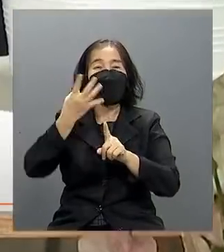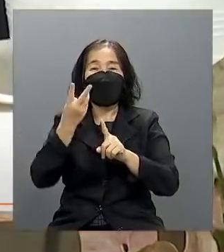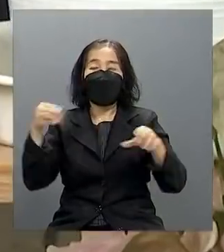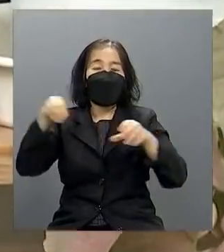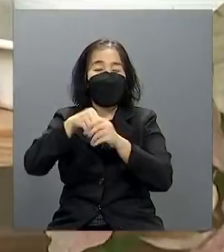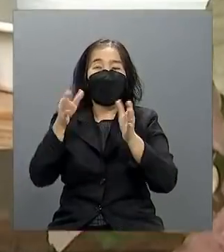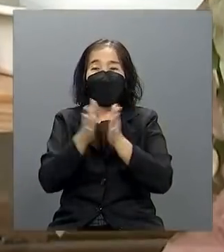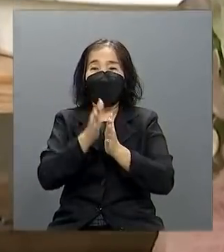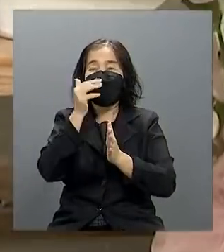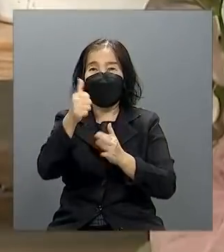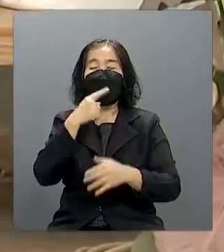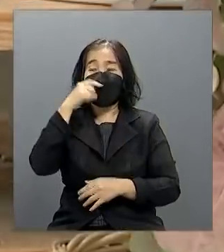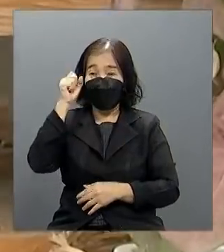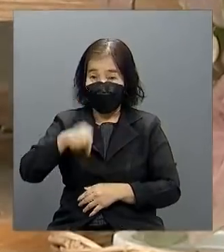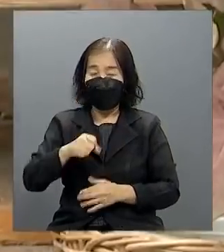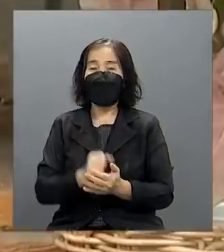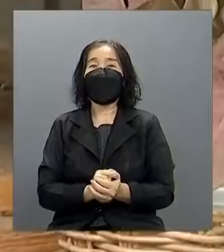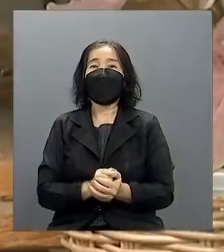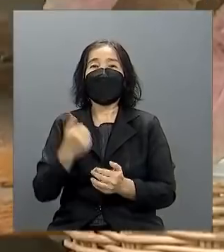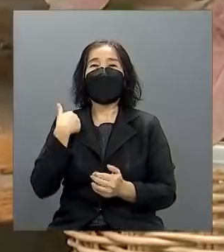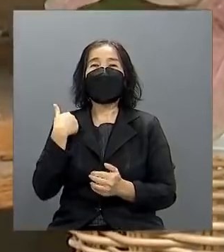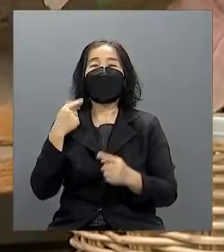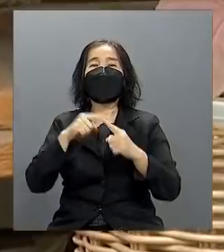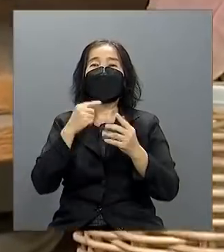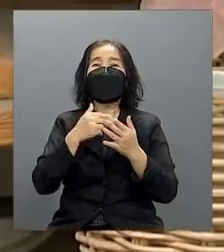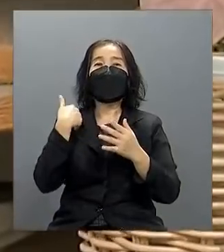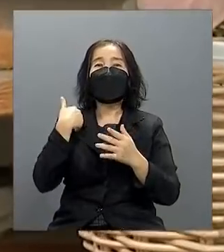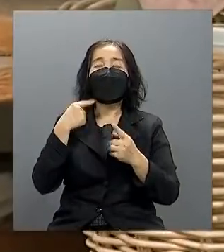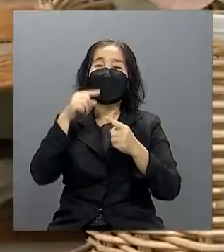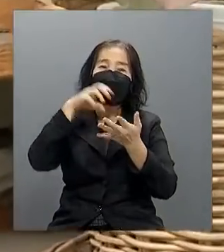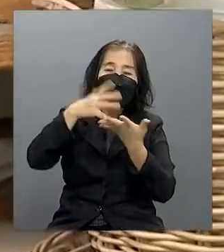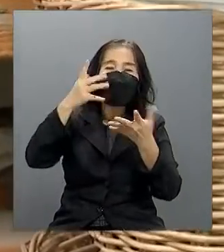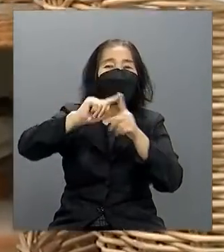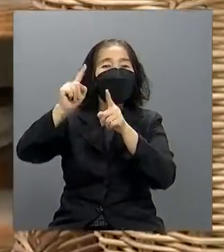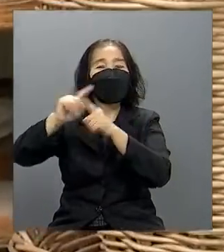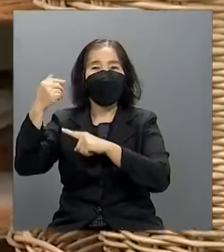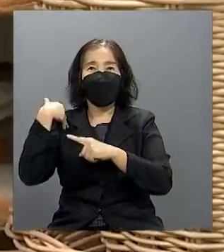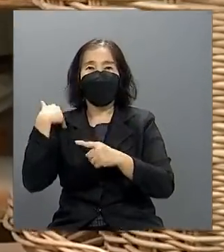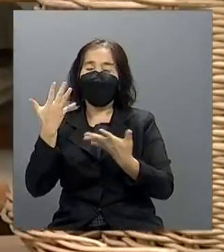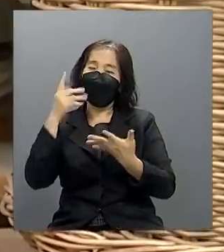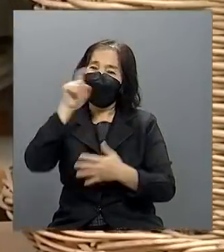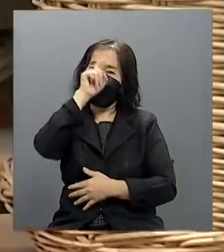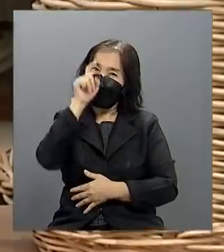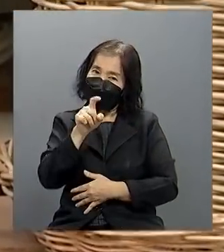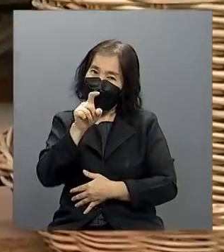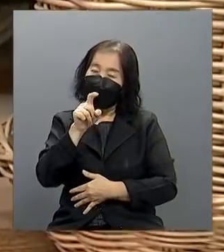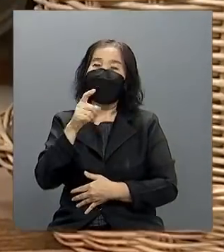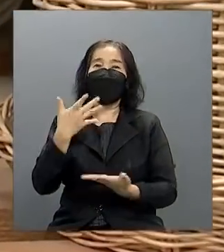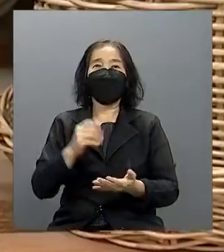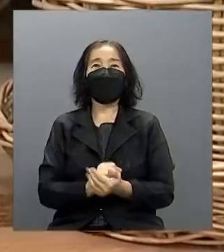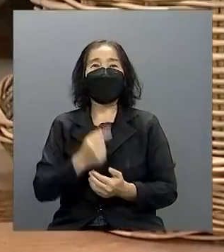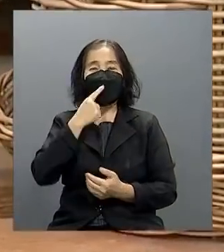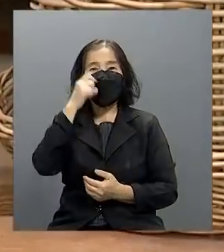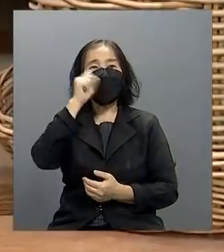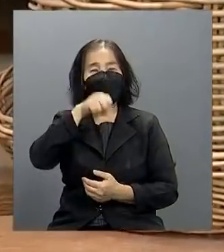ซื้อข้าว60แต่ได้ต้นไม้กลับไป 400,000 หรือเปล่า ก็ถือว่าดีนะเพราะว่าในยุคปัจจุบันนี้บ